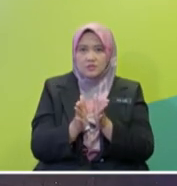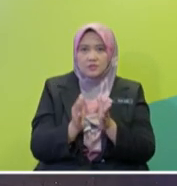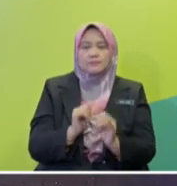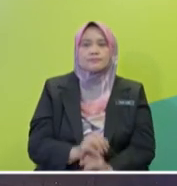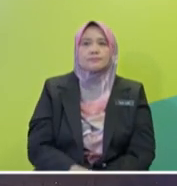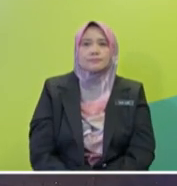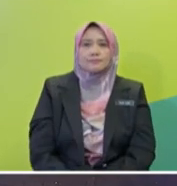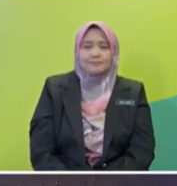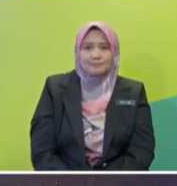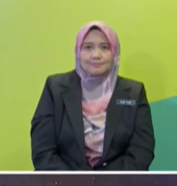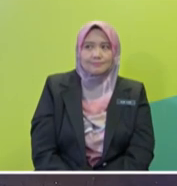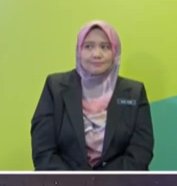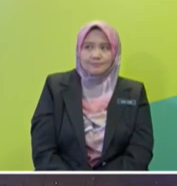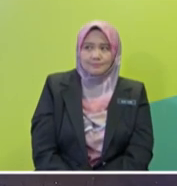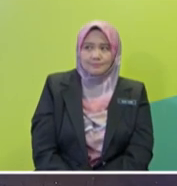oke